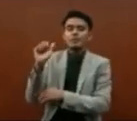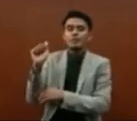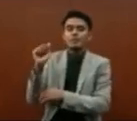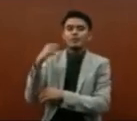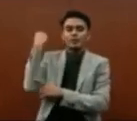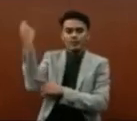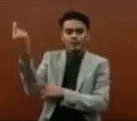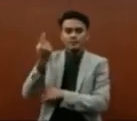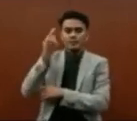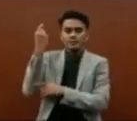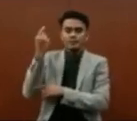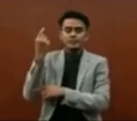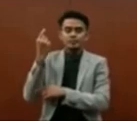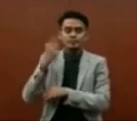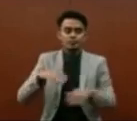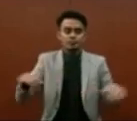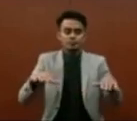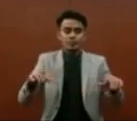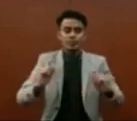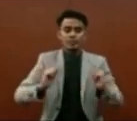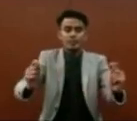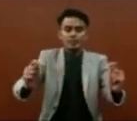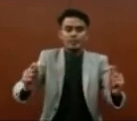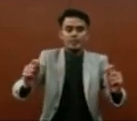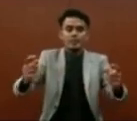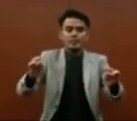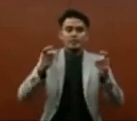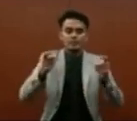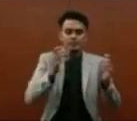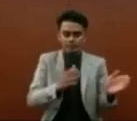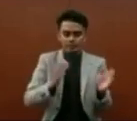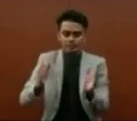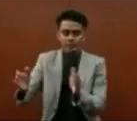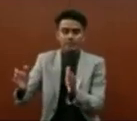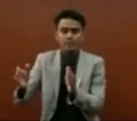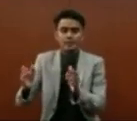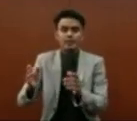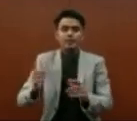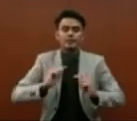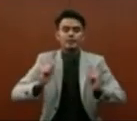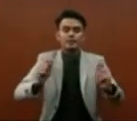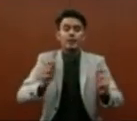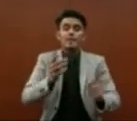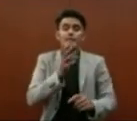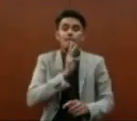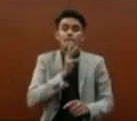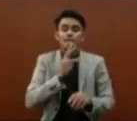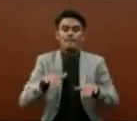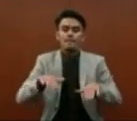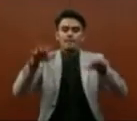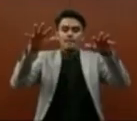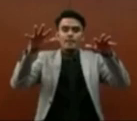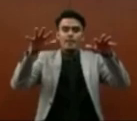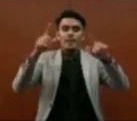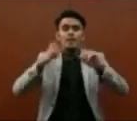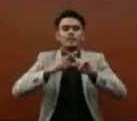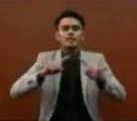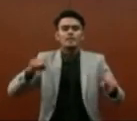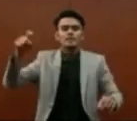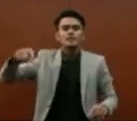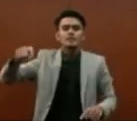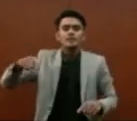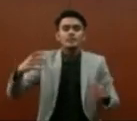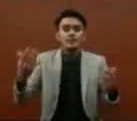setia semangat melangkah proaktif dalam merancang pelan-pelan tindakan banjir Namun demikian apa yang diperlukan